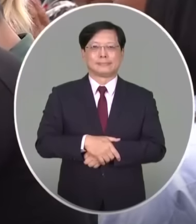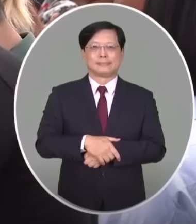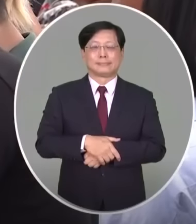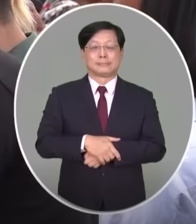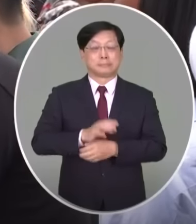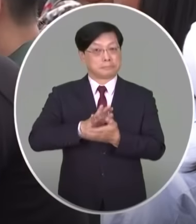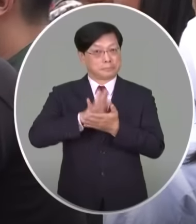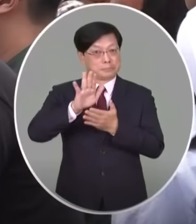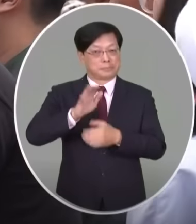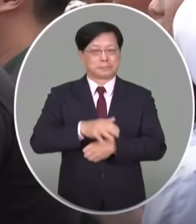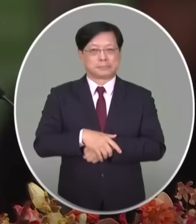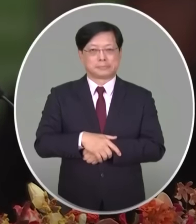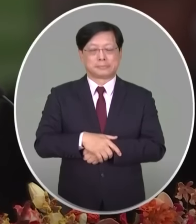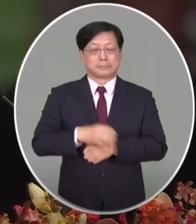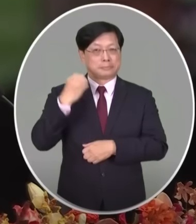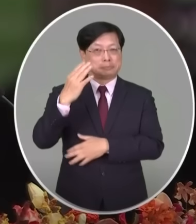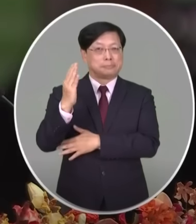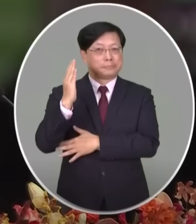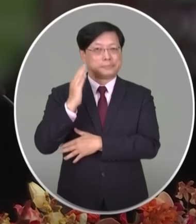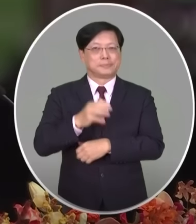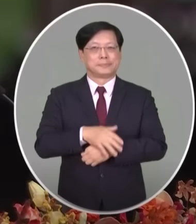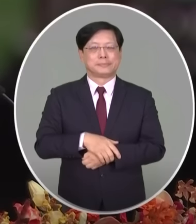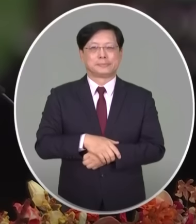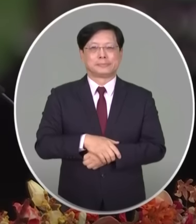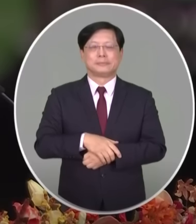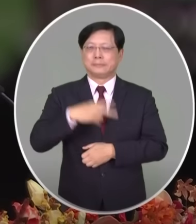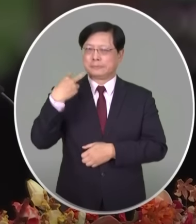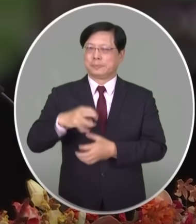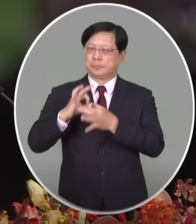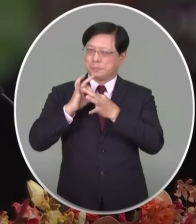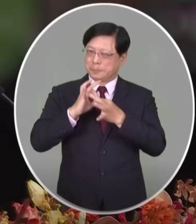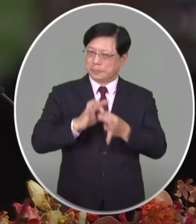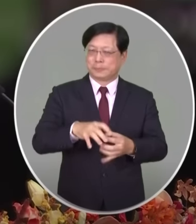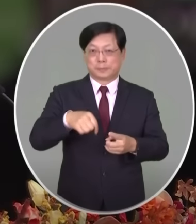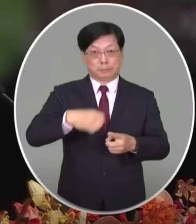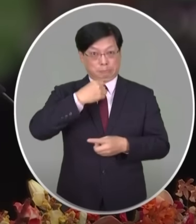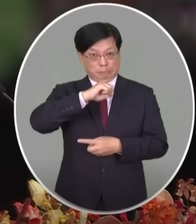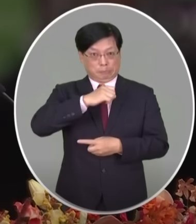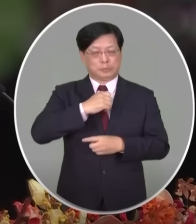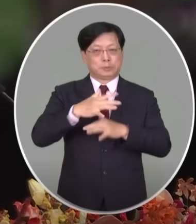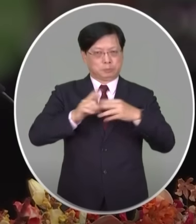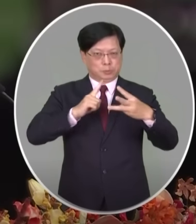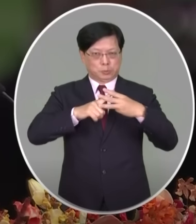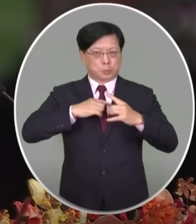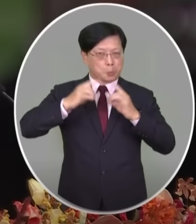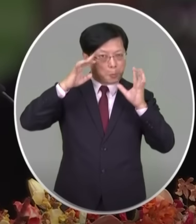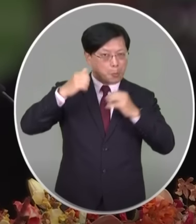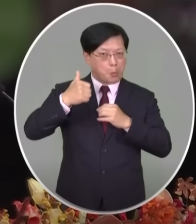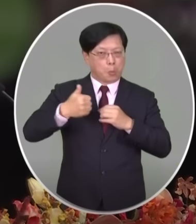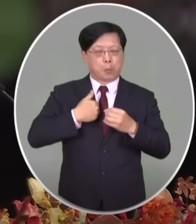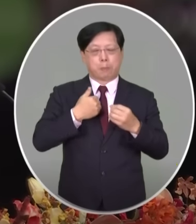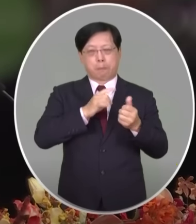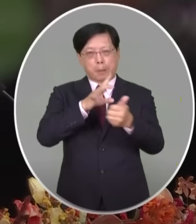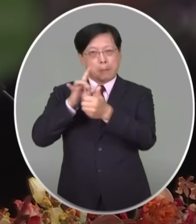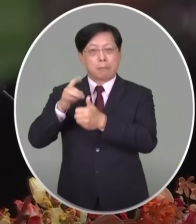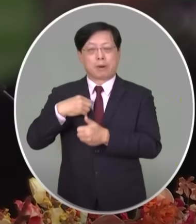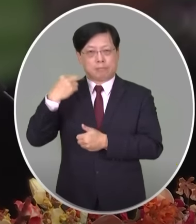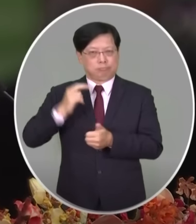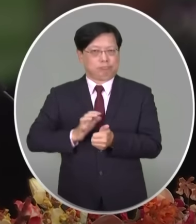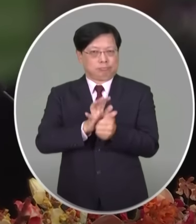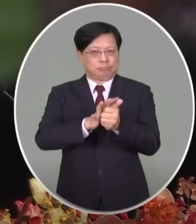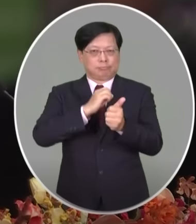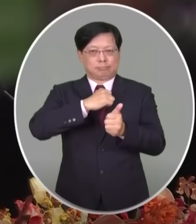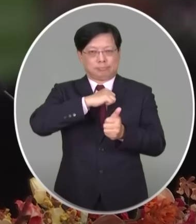未来新政府将持续善用台湾的民主活力，推动国家发